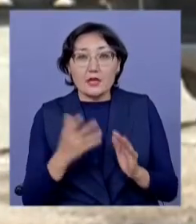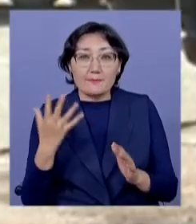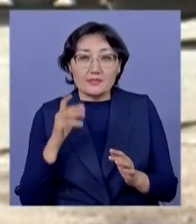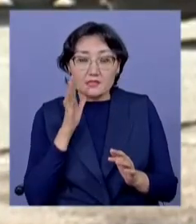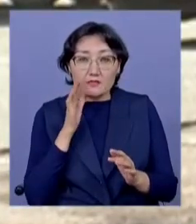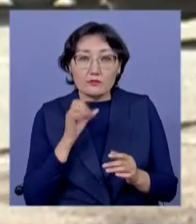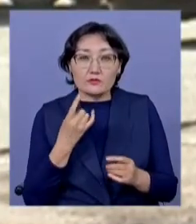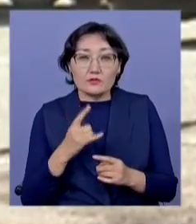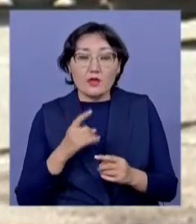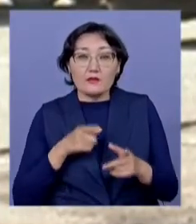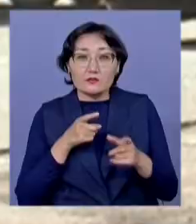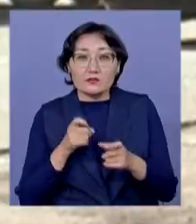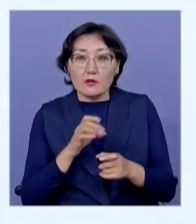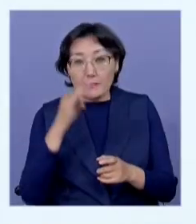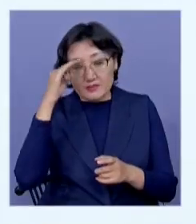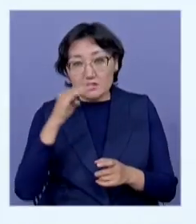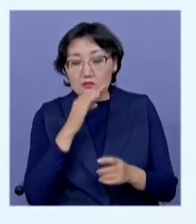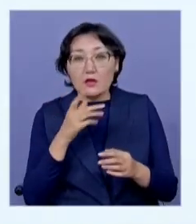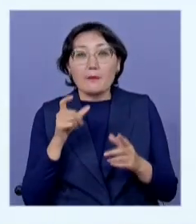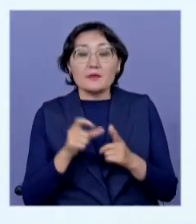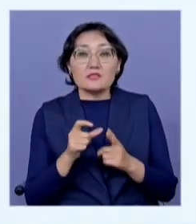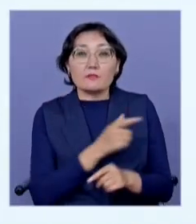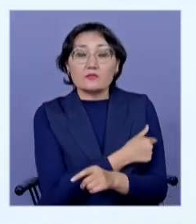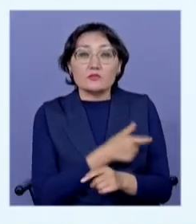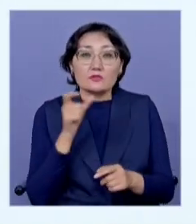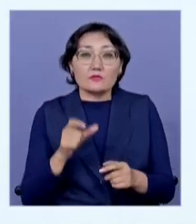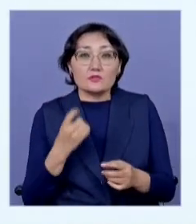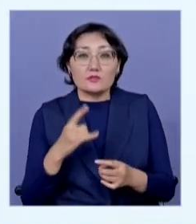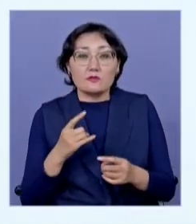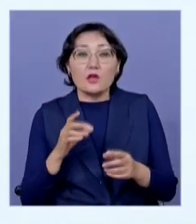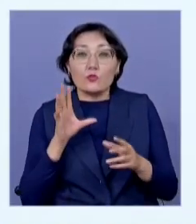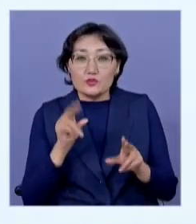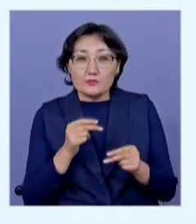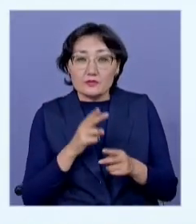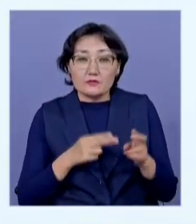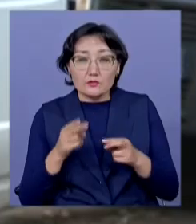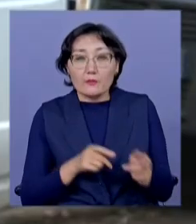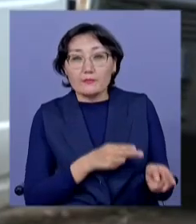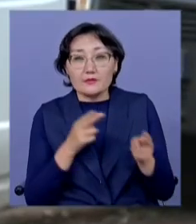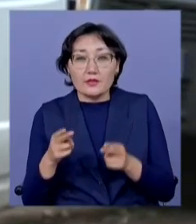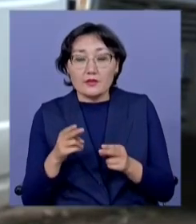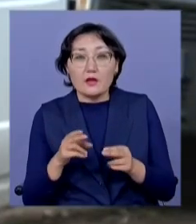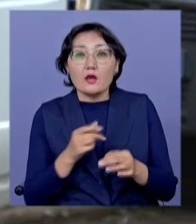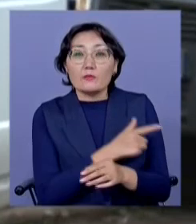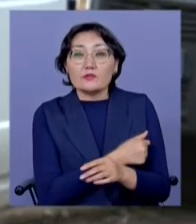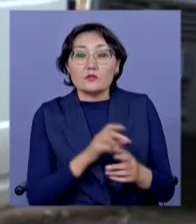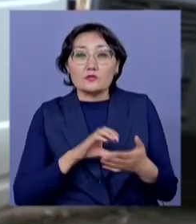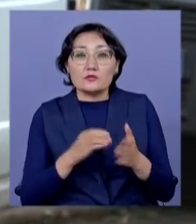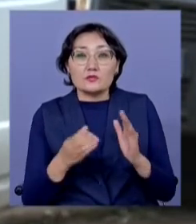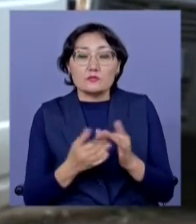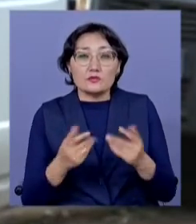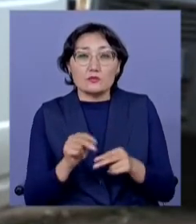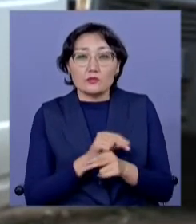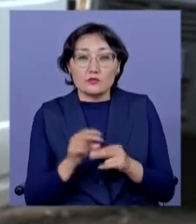в которого выстрелил отец. По словам медиков, ребенка успешно прооперировали и перевели в профильное отделение. Сейчас он